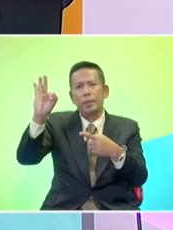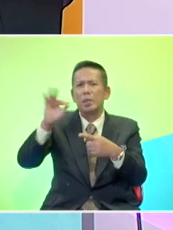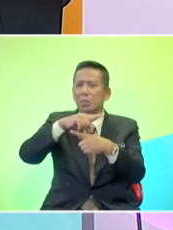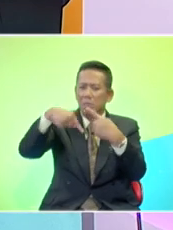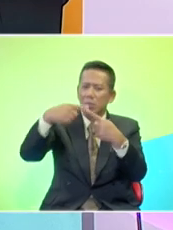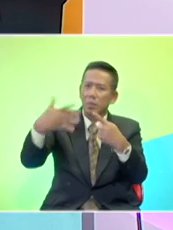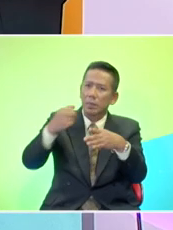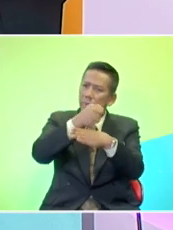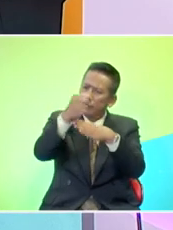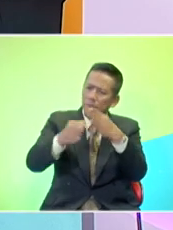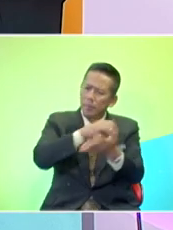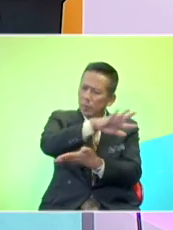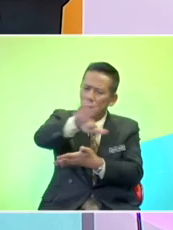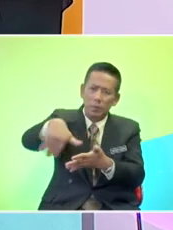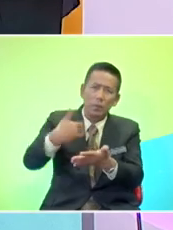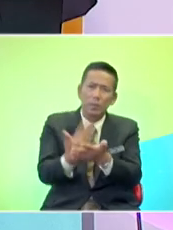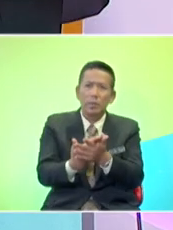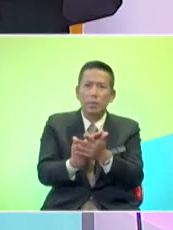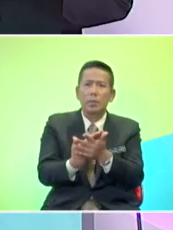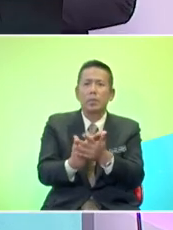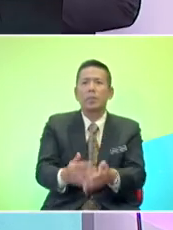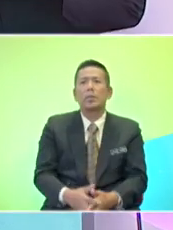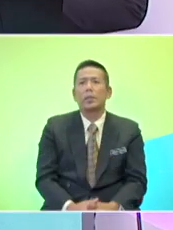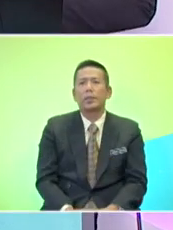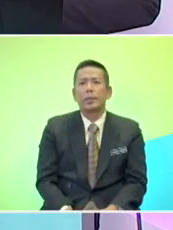sesuatu kandungan pembelajaran tersebut